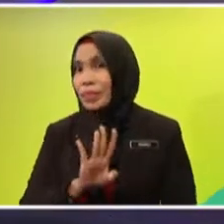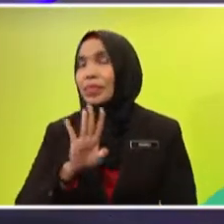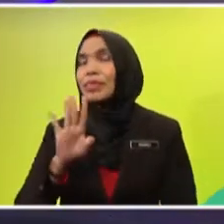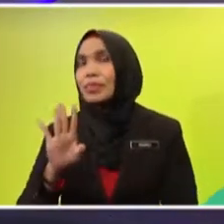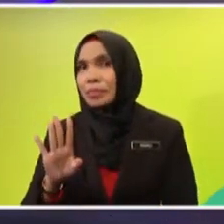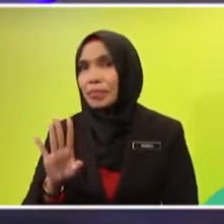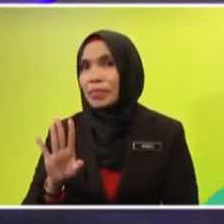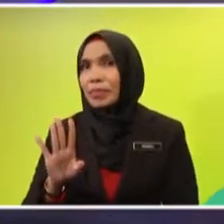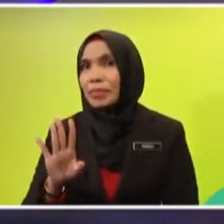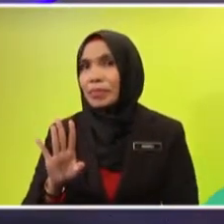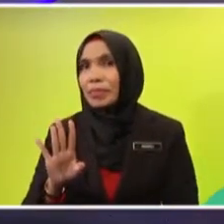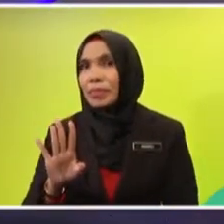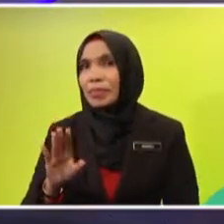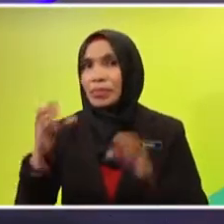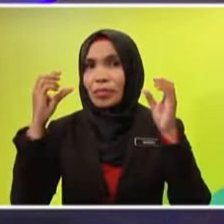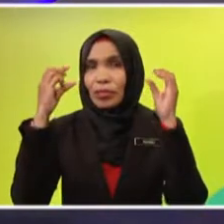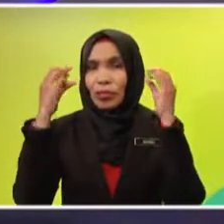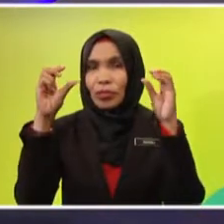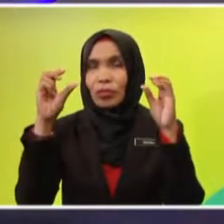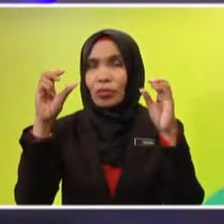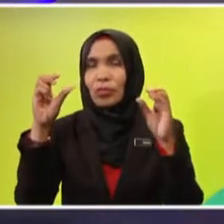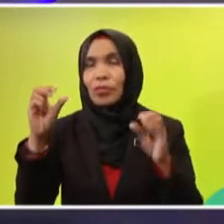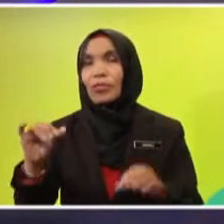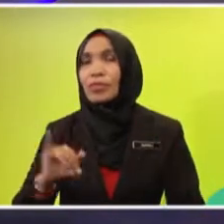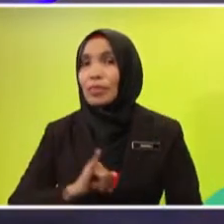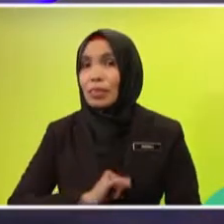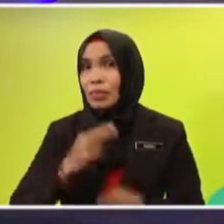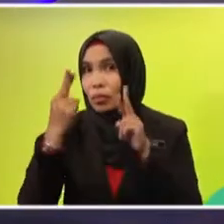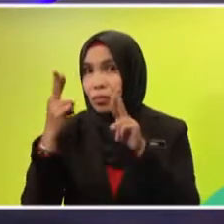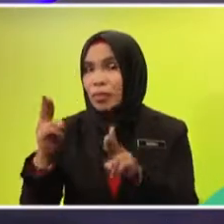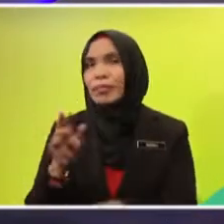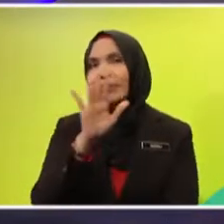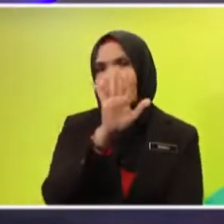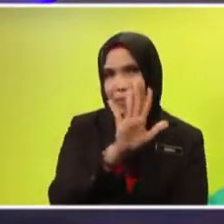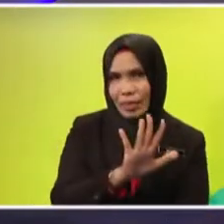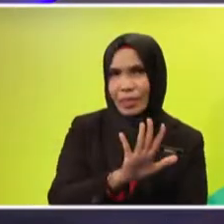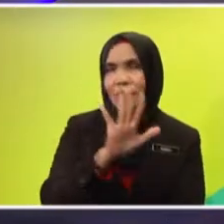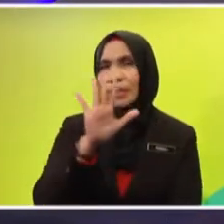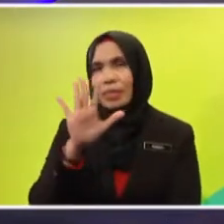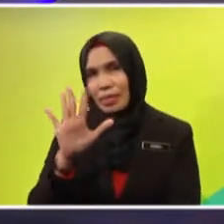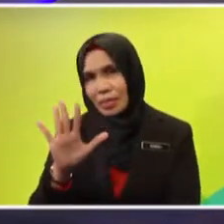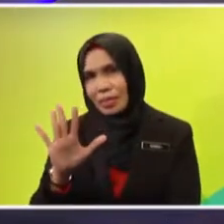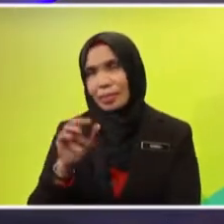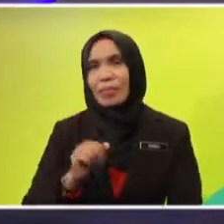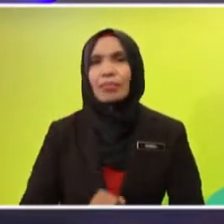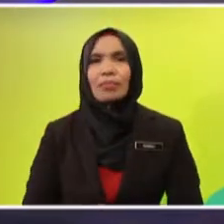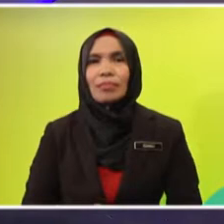44 guru saya hormat Ima Ima